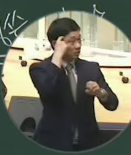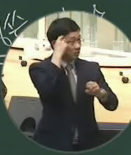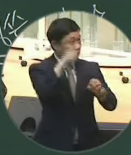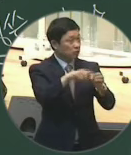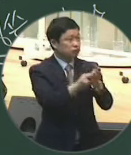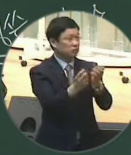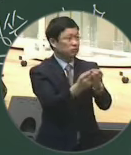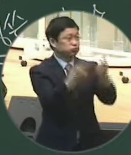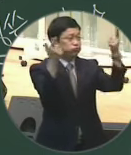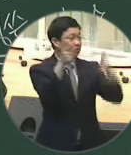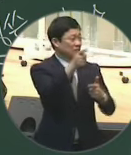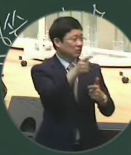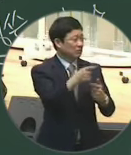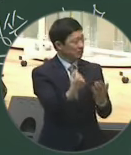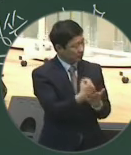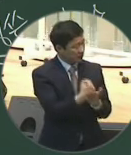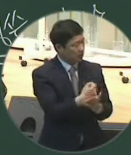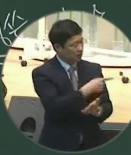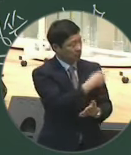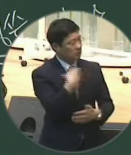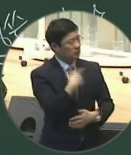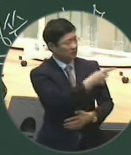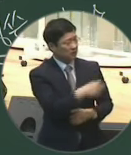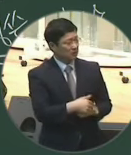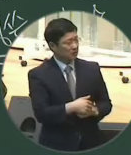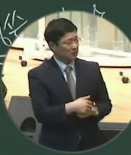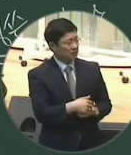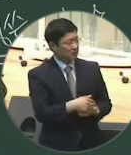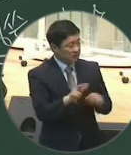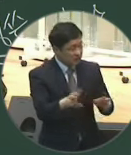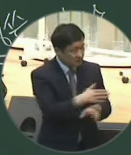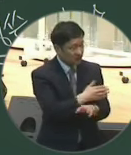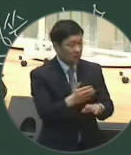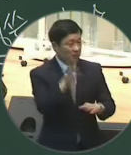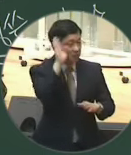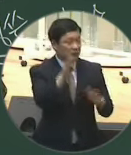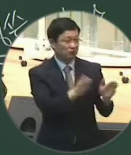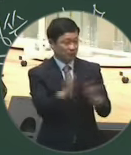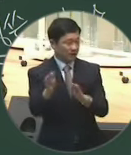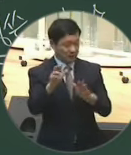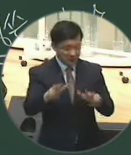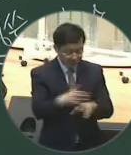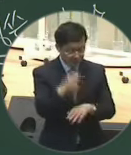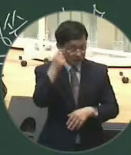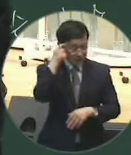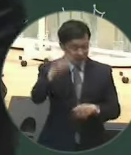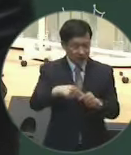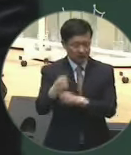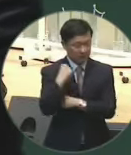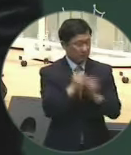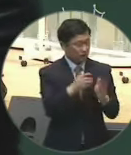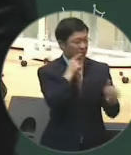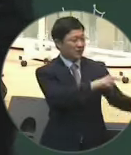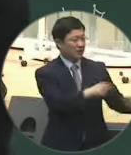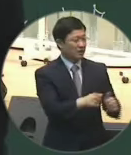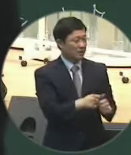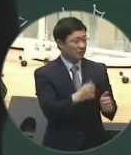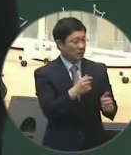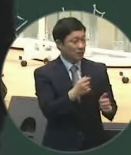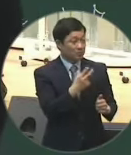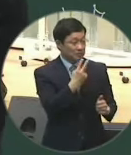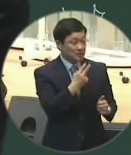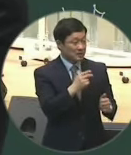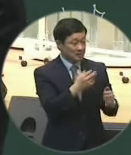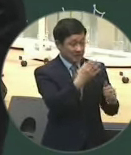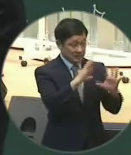patients. 얼마나 안타깝지 않냐? That's a very sad thing. 네 지금부터 영적 힘을 기르라. That's why from now on you must have spiritual strength. 그러면 지구상의 문제와